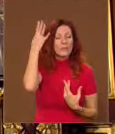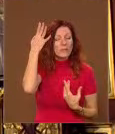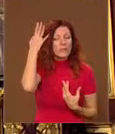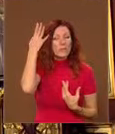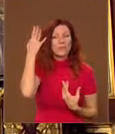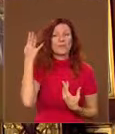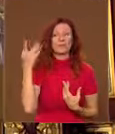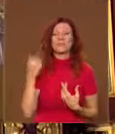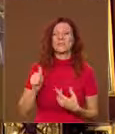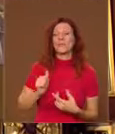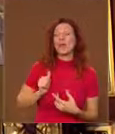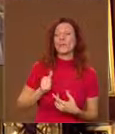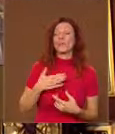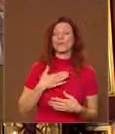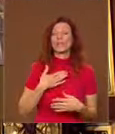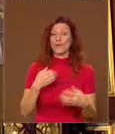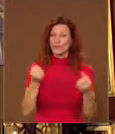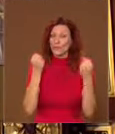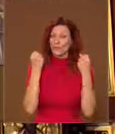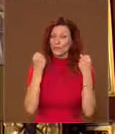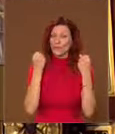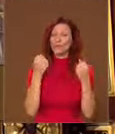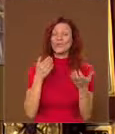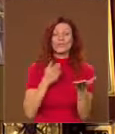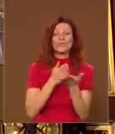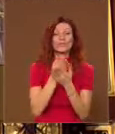живот чрез приобщаване към